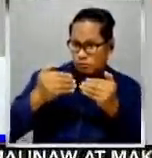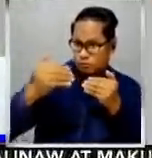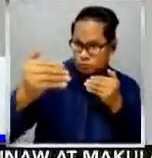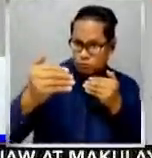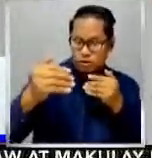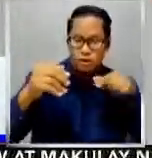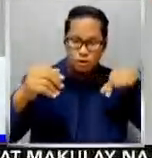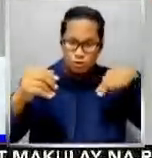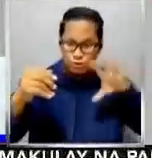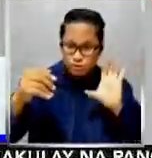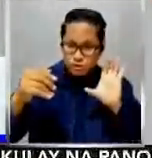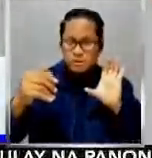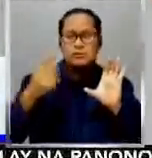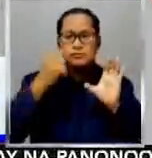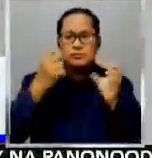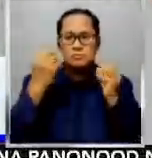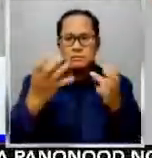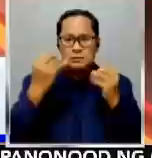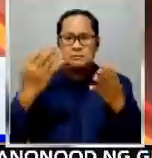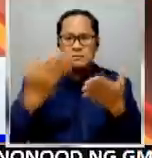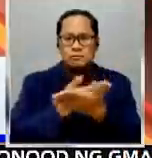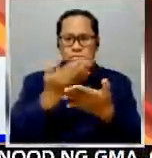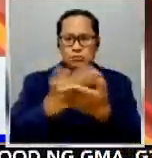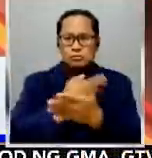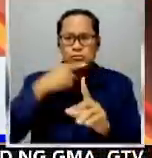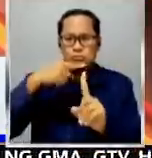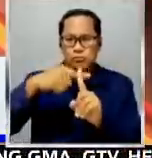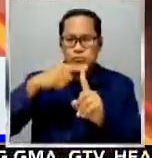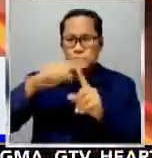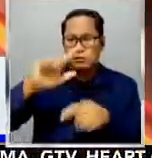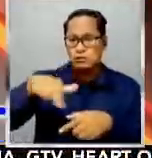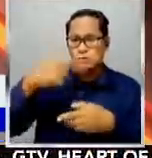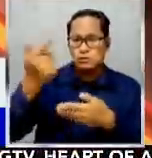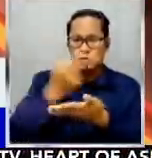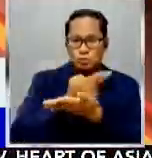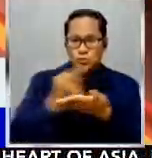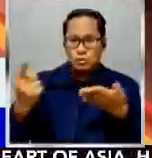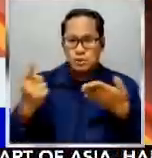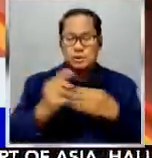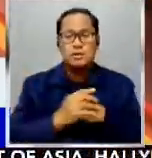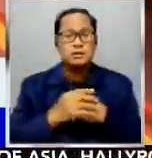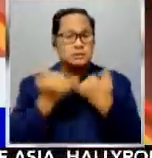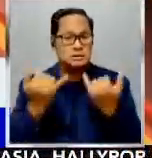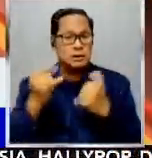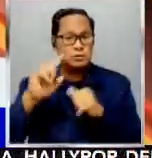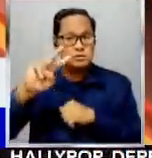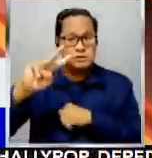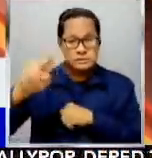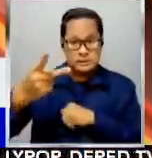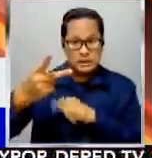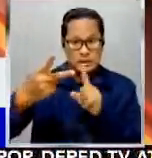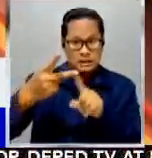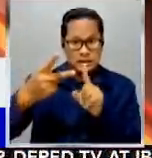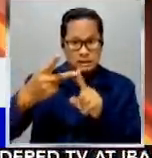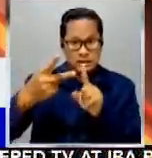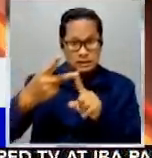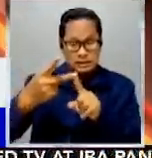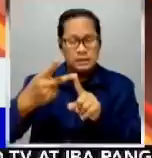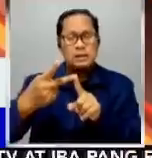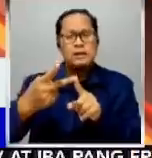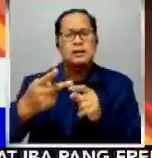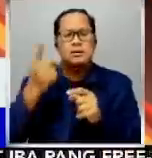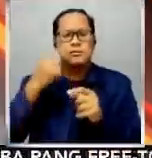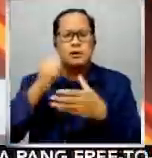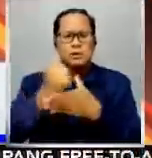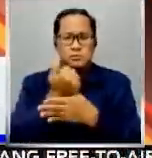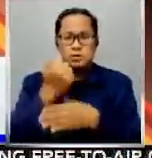dami ng mga bagong kaso sa susunod na linggo. Right now, it's number 2 with the most number of cases. It's averaging 206 cases